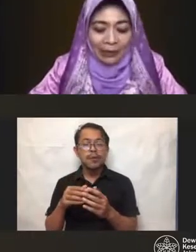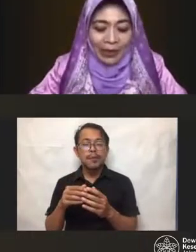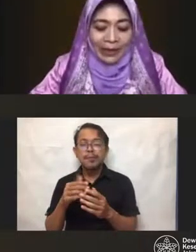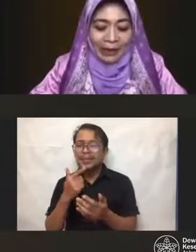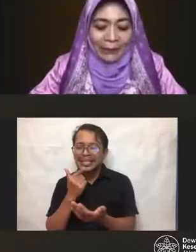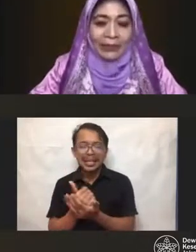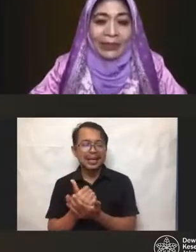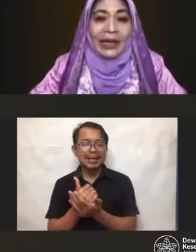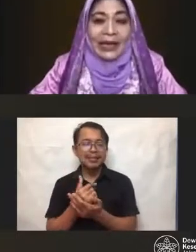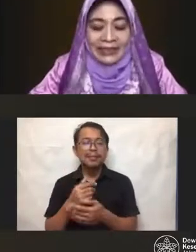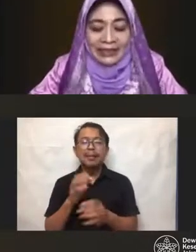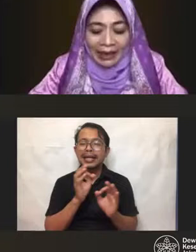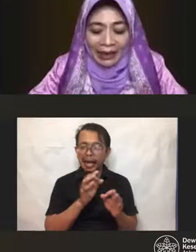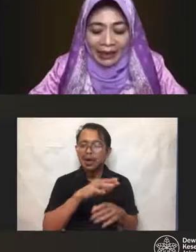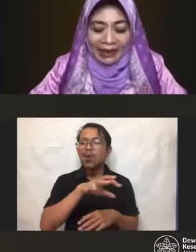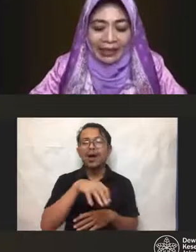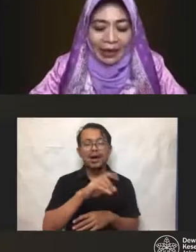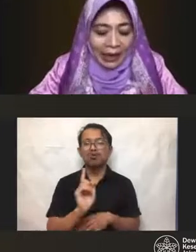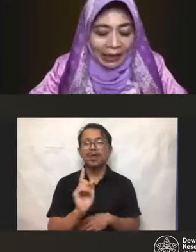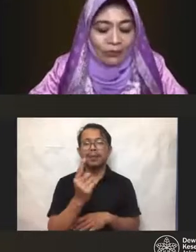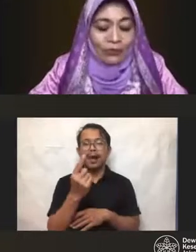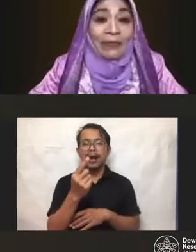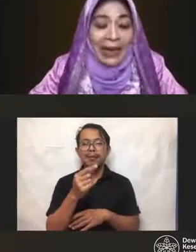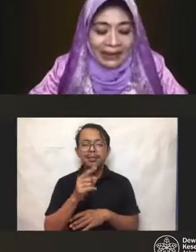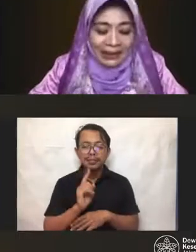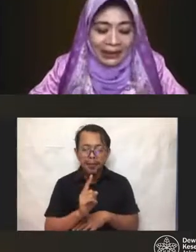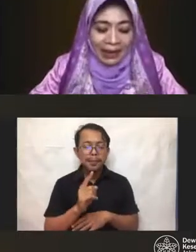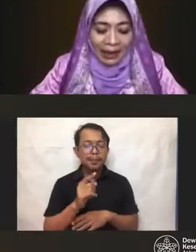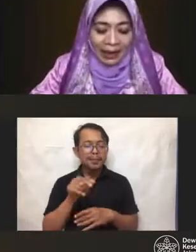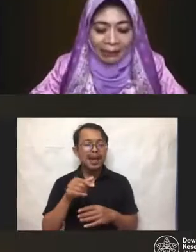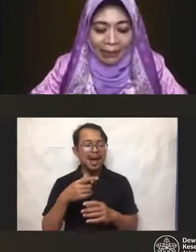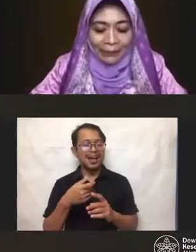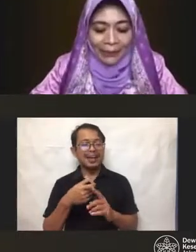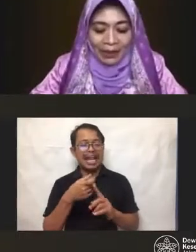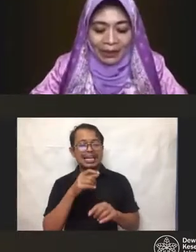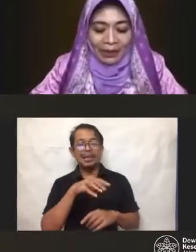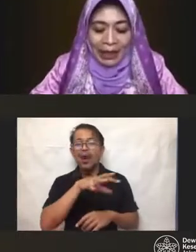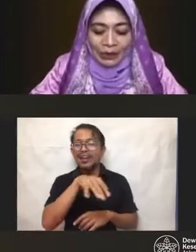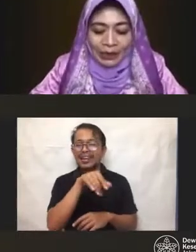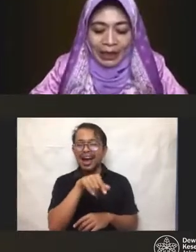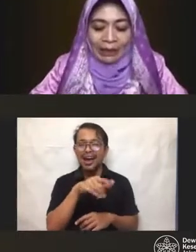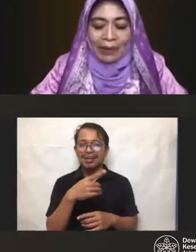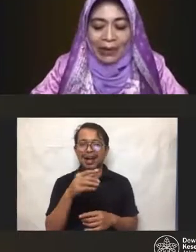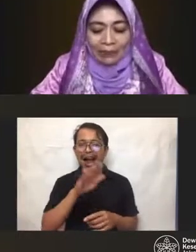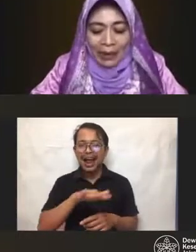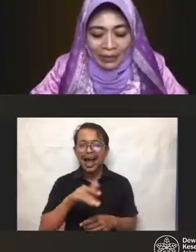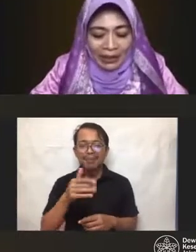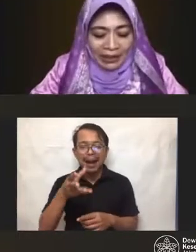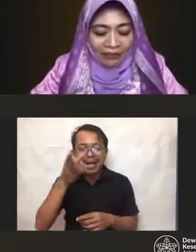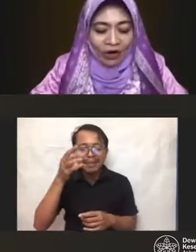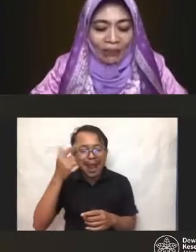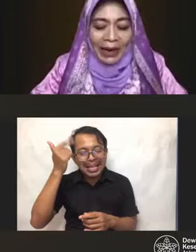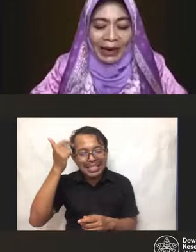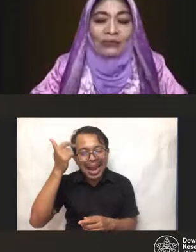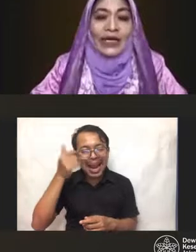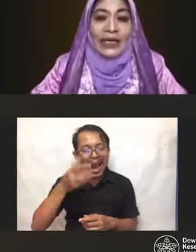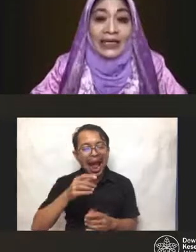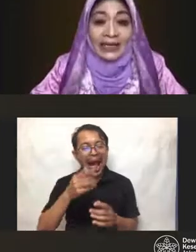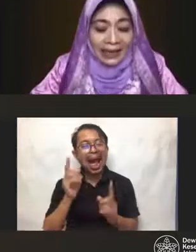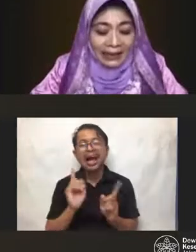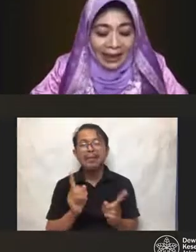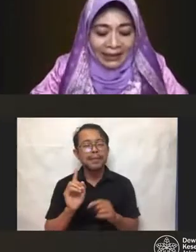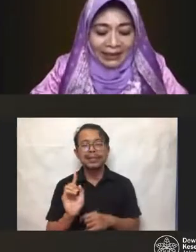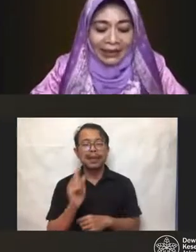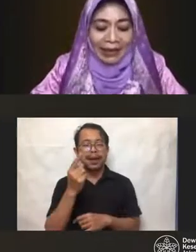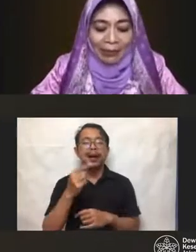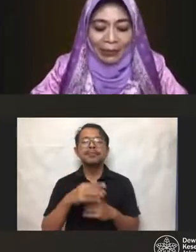dalam keluarga, karena di sanalah seorang anak mulai belajar tentang agama. Selanjutnya, lembaga-lembaga pendidikan formal mulai dari